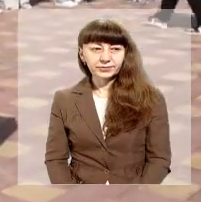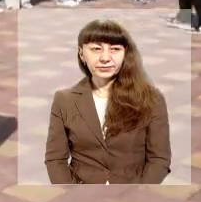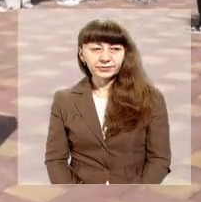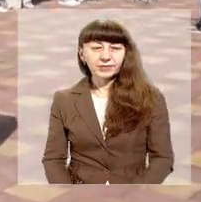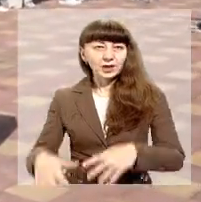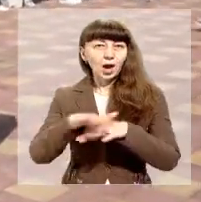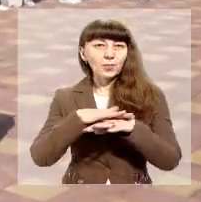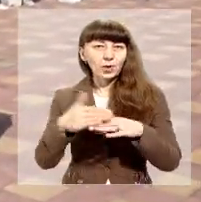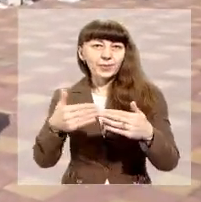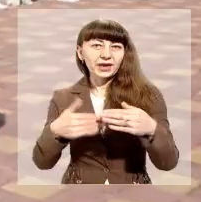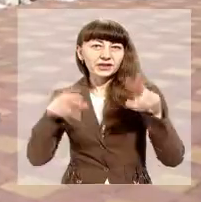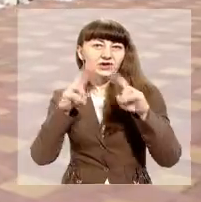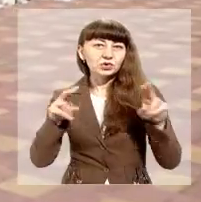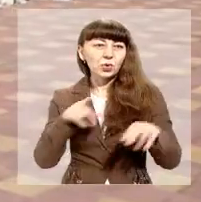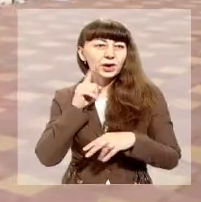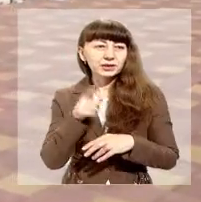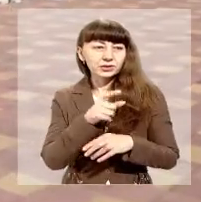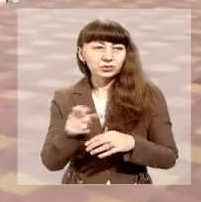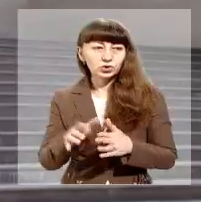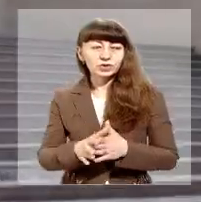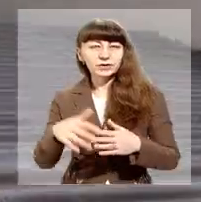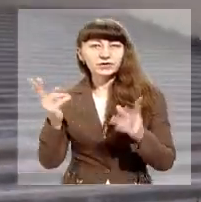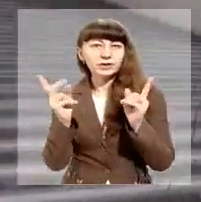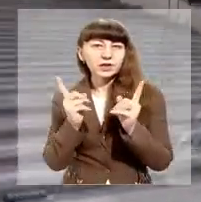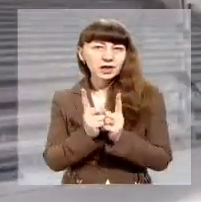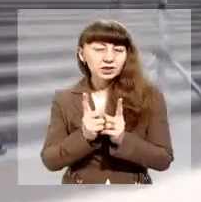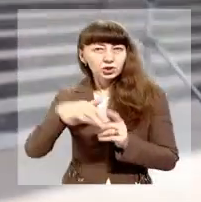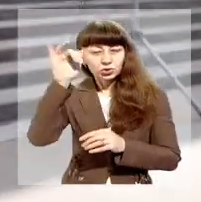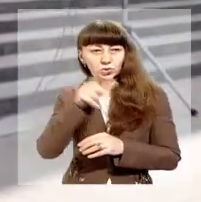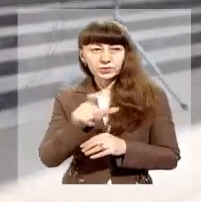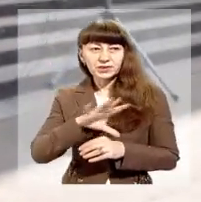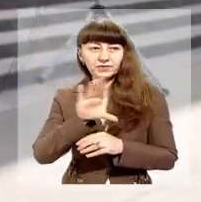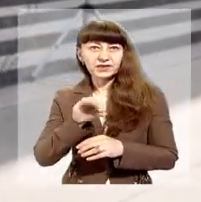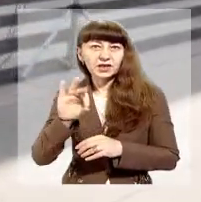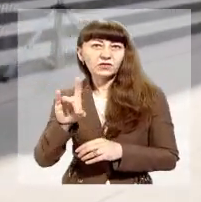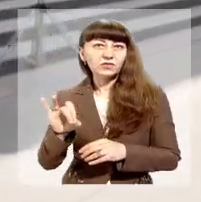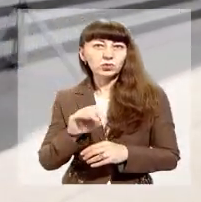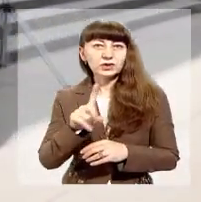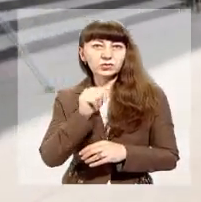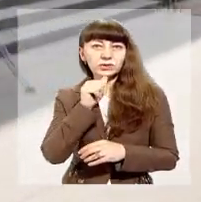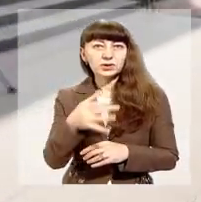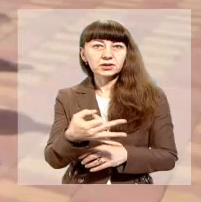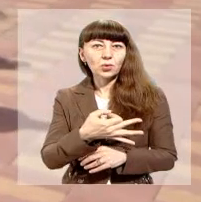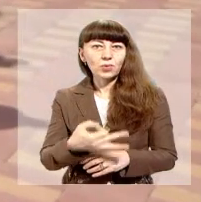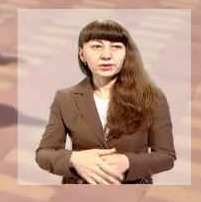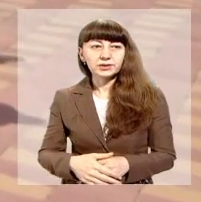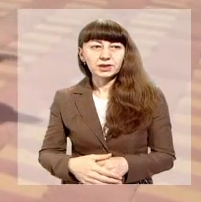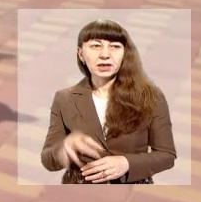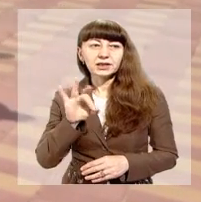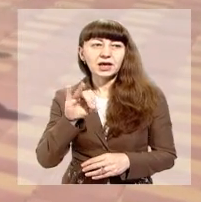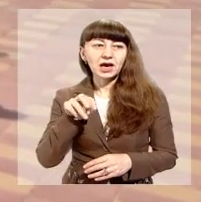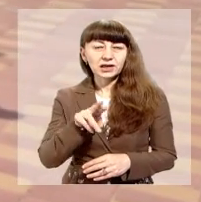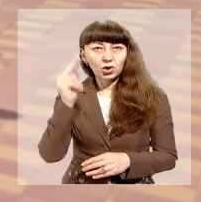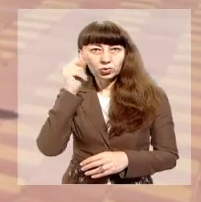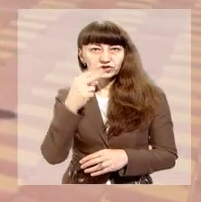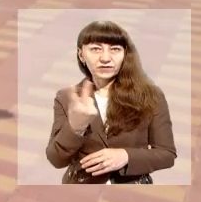На площади перед Дворцом молодежи собрались студенты со всех высших учебных заведений Кустанайской области. Дарья Станогина